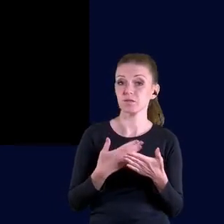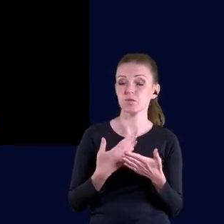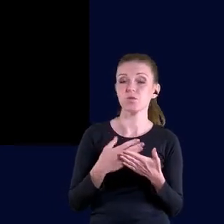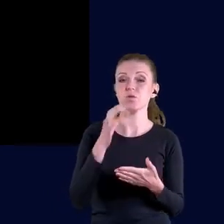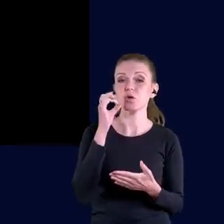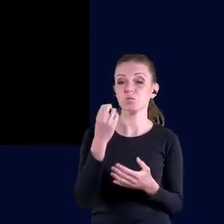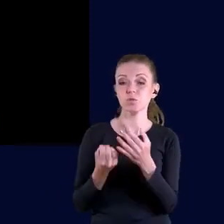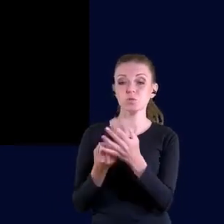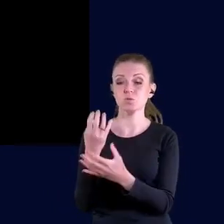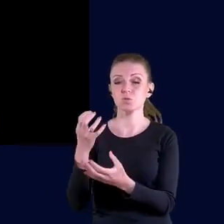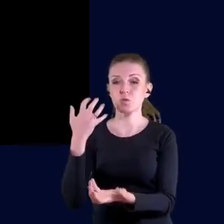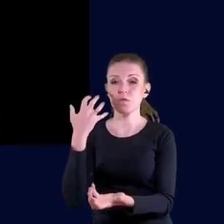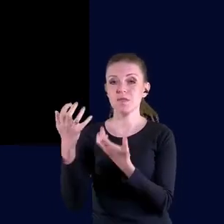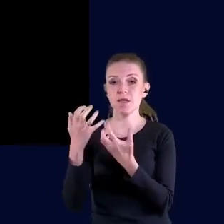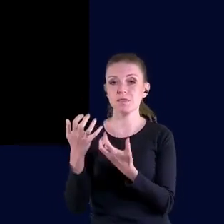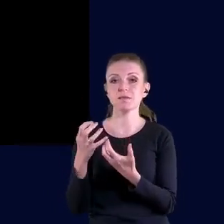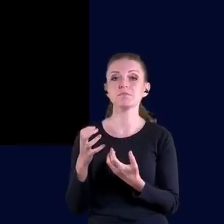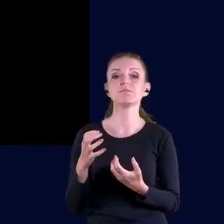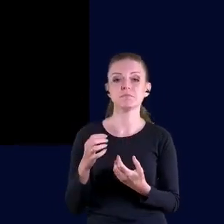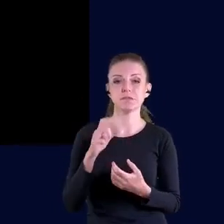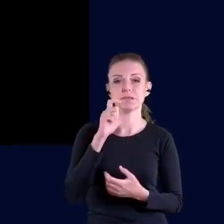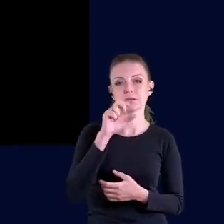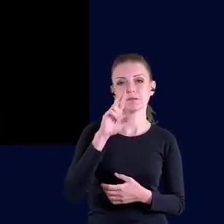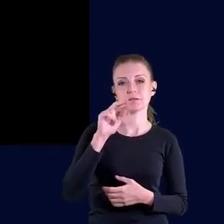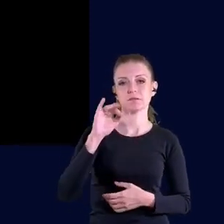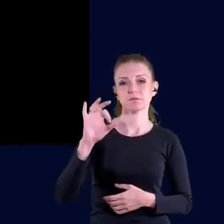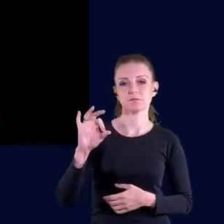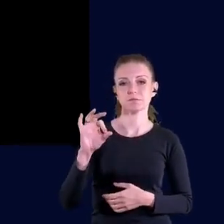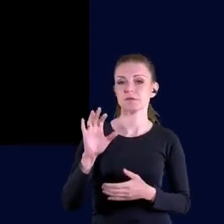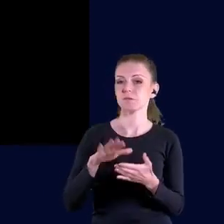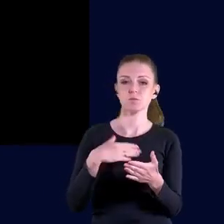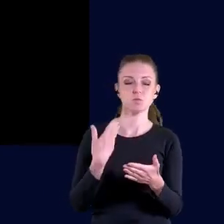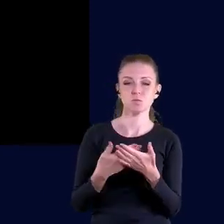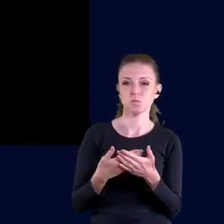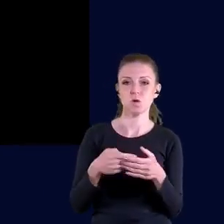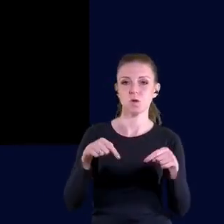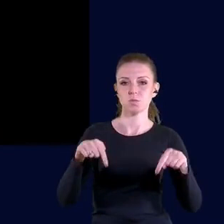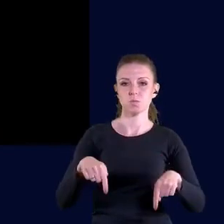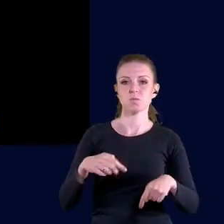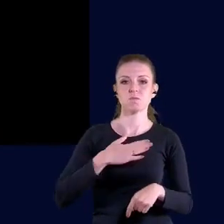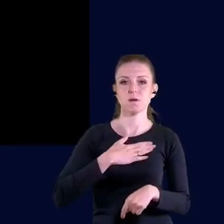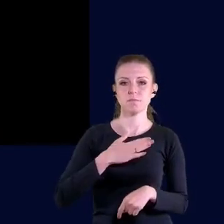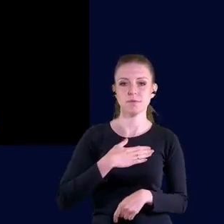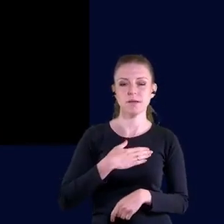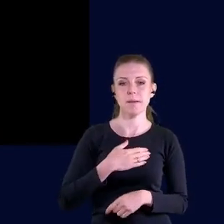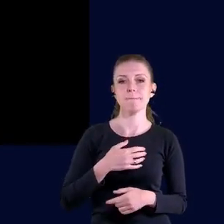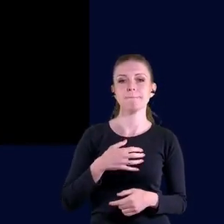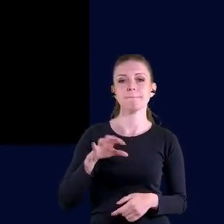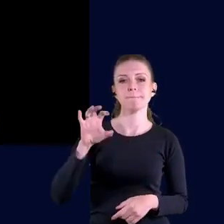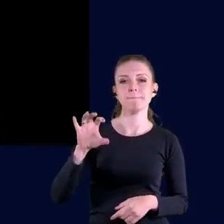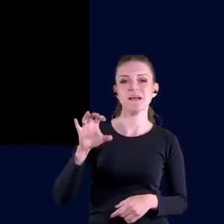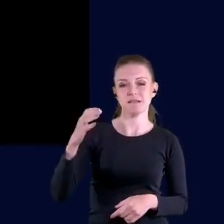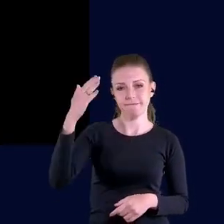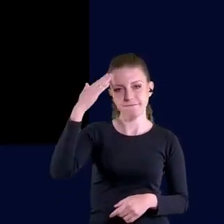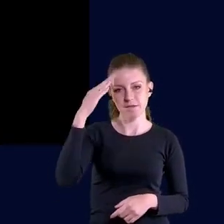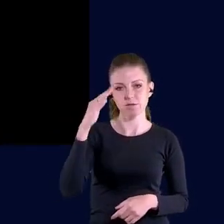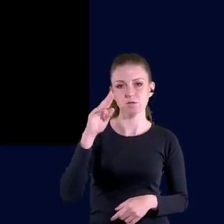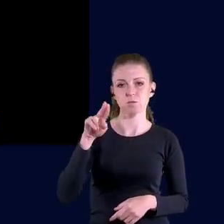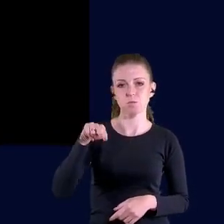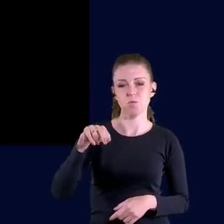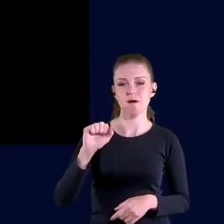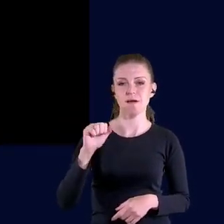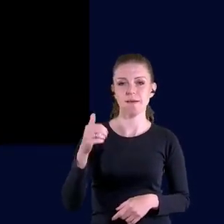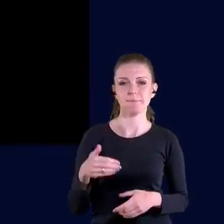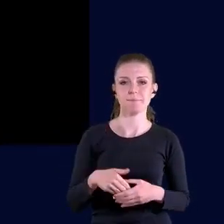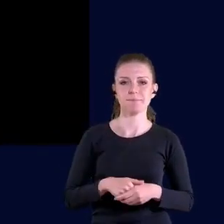jest są systemy kryzysowe takie jak jak chociażby u nas bazawiedzy one Oczywiście pod warunkiem